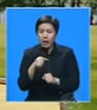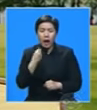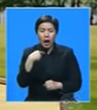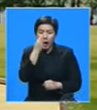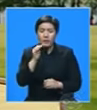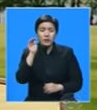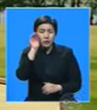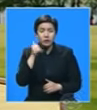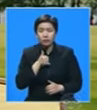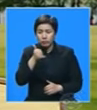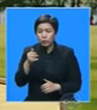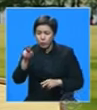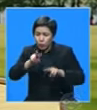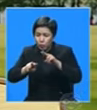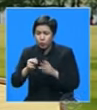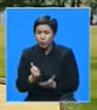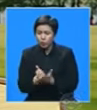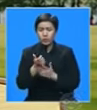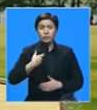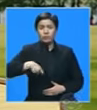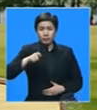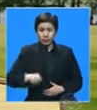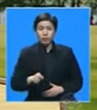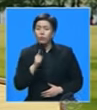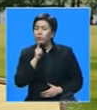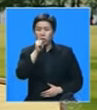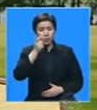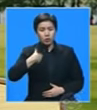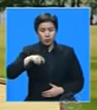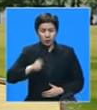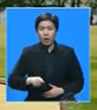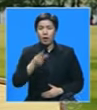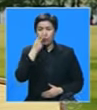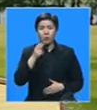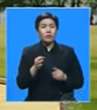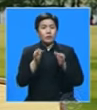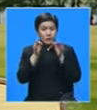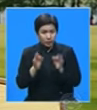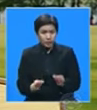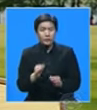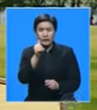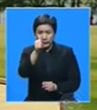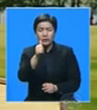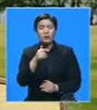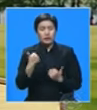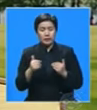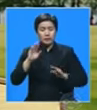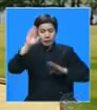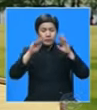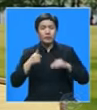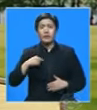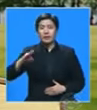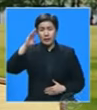ใจไปดูแลท่านนะแล้วก็ต่อสู้กับในศาลด้วยกระบวนการยุติธรรมตัดสินมันน่าจะดีกว่านะครับถ้าท่านไม่ไว้ใจเราไม่ไว้ใจทหาร